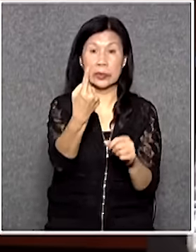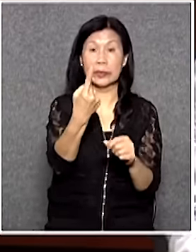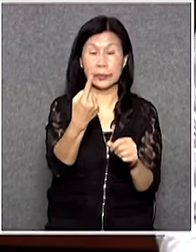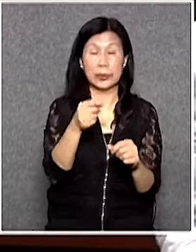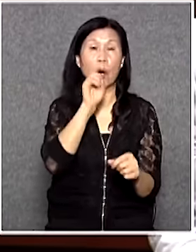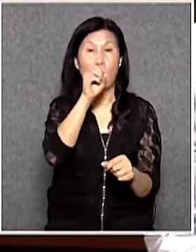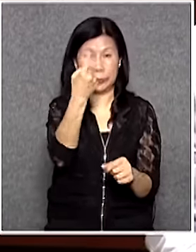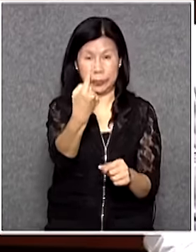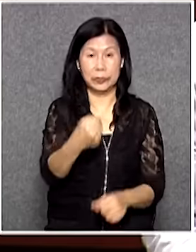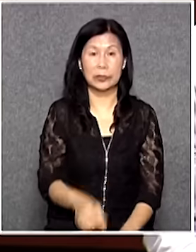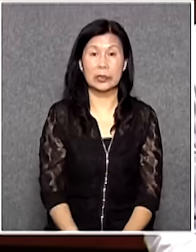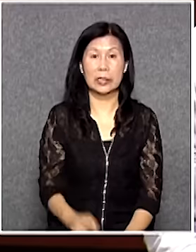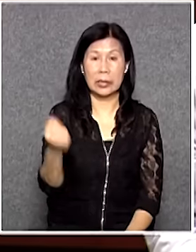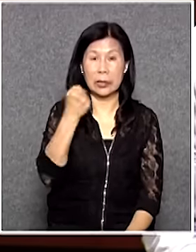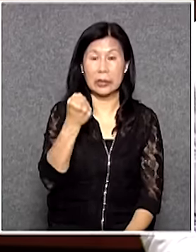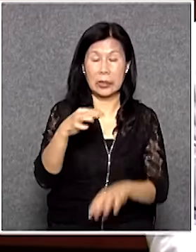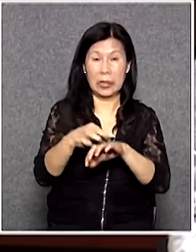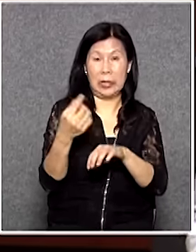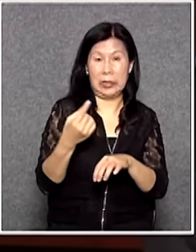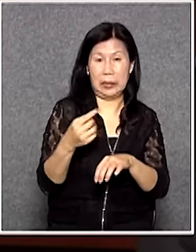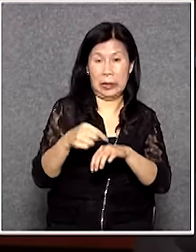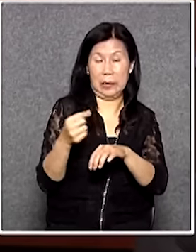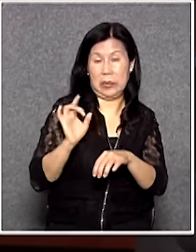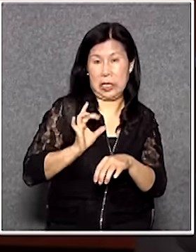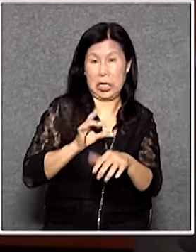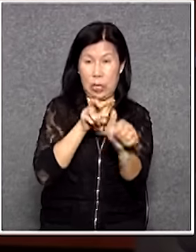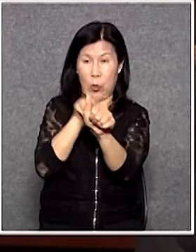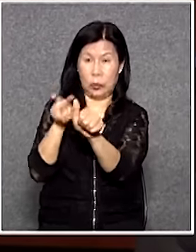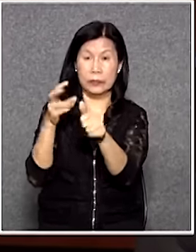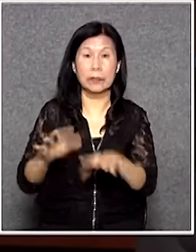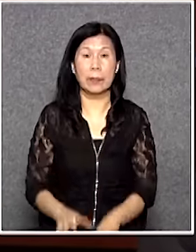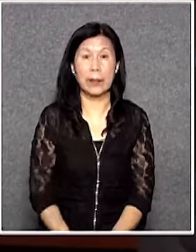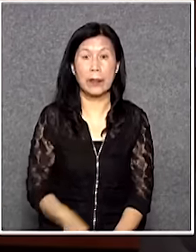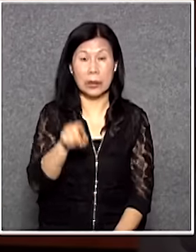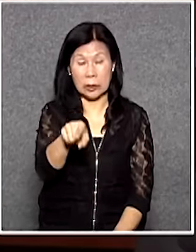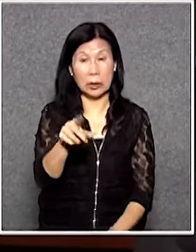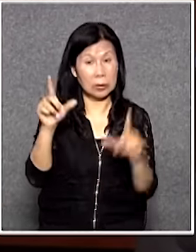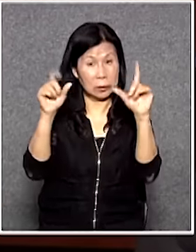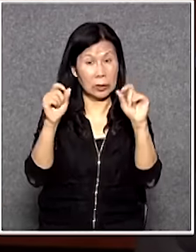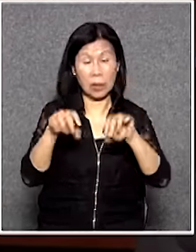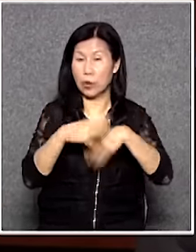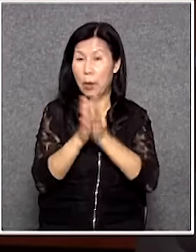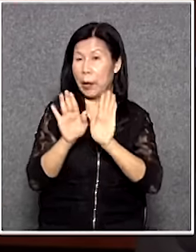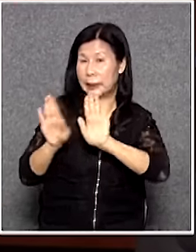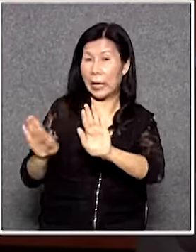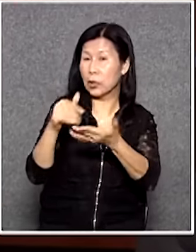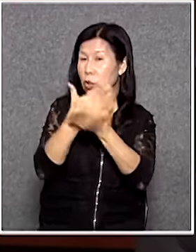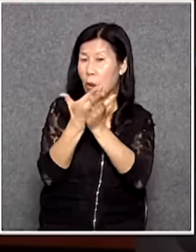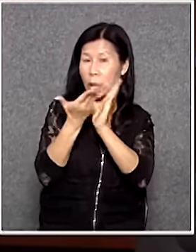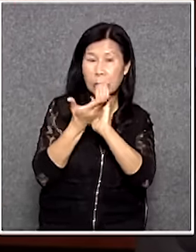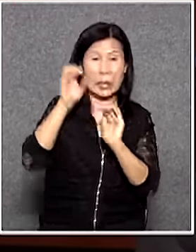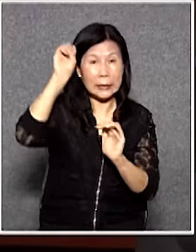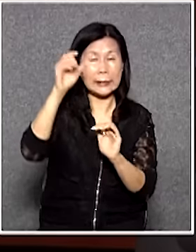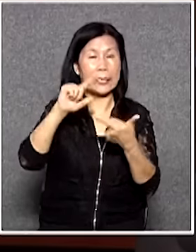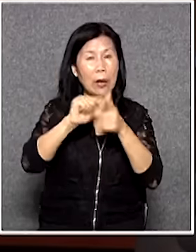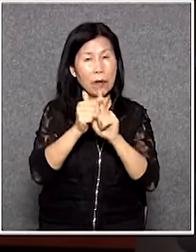由，强积金是私人管理，就用这个理由你就拒绝了所有这些可行的